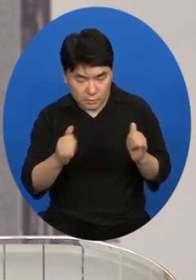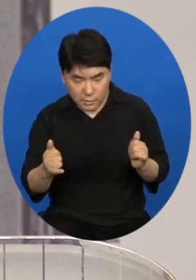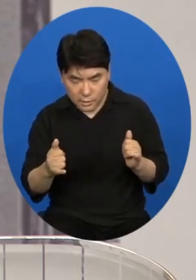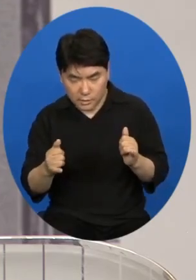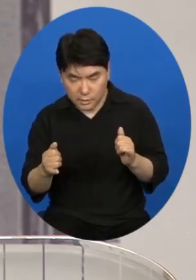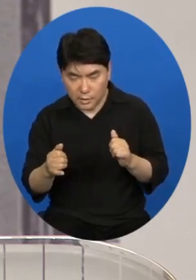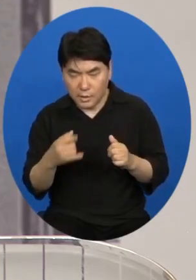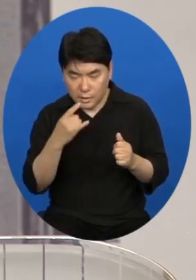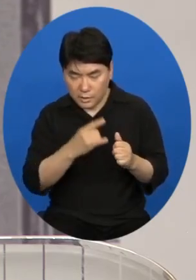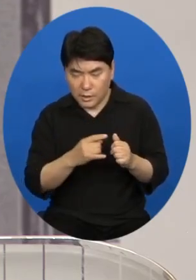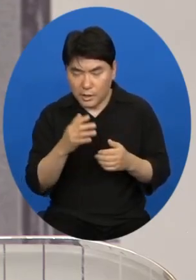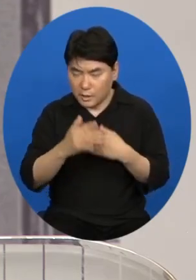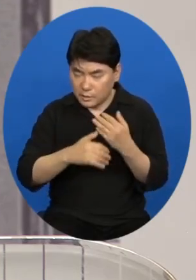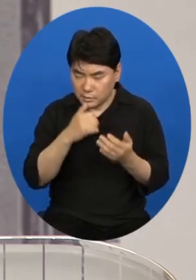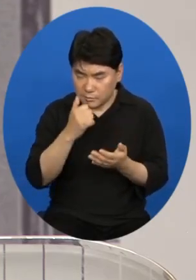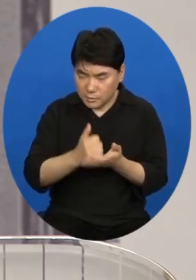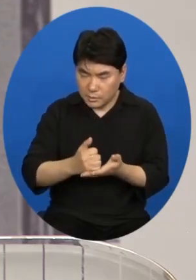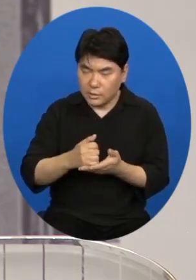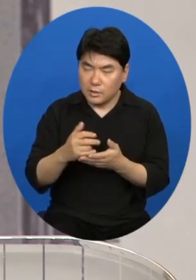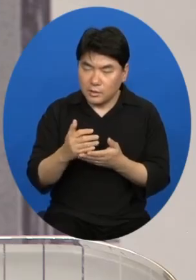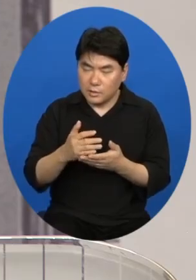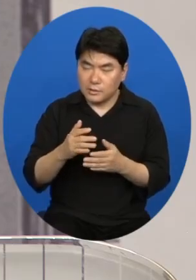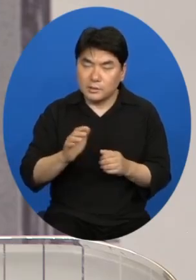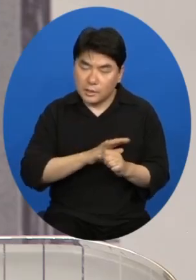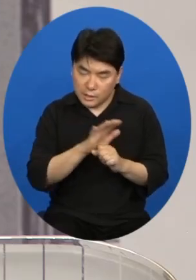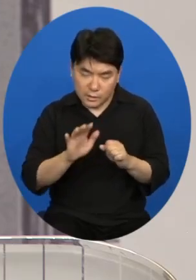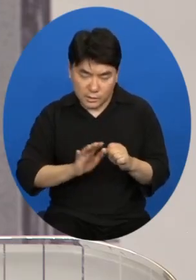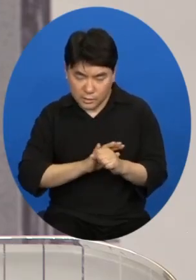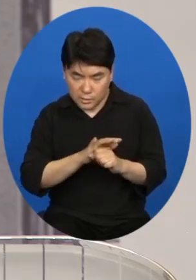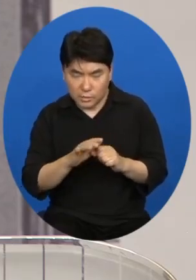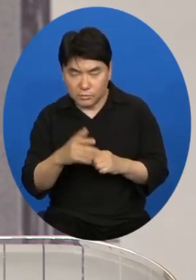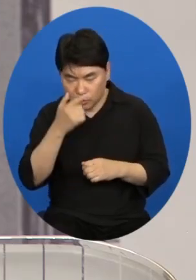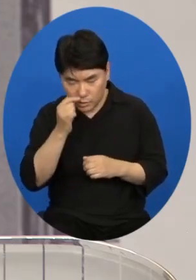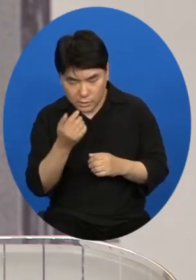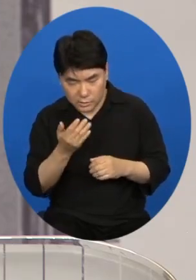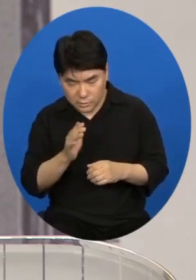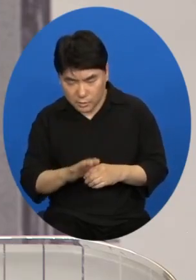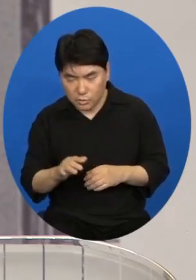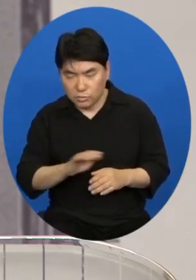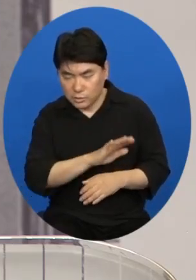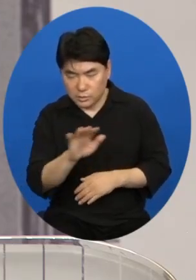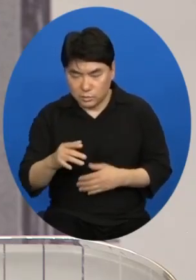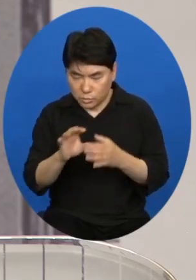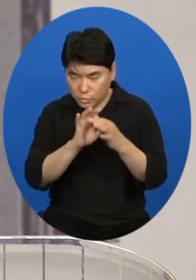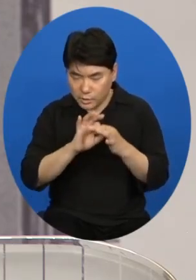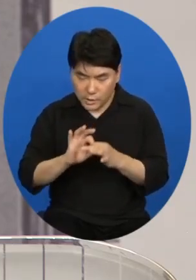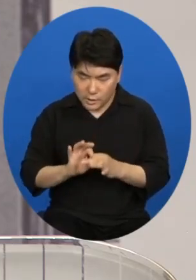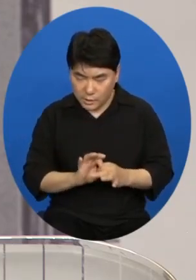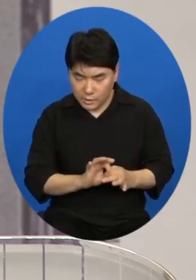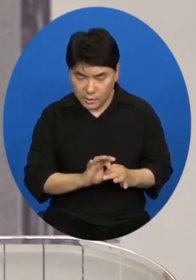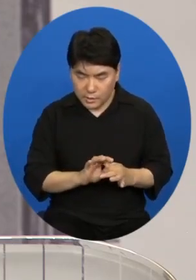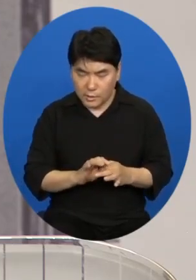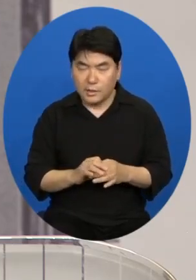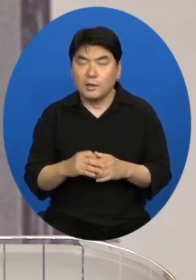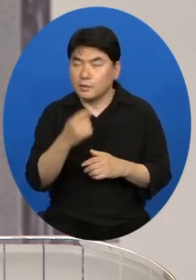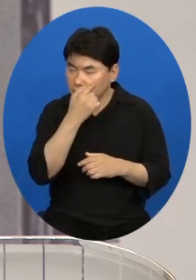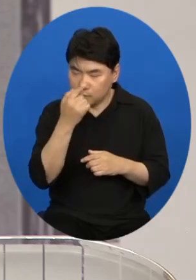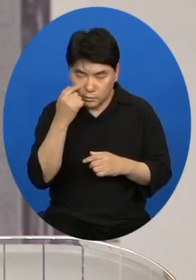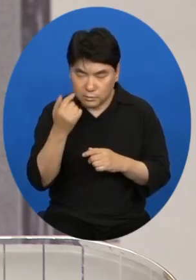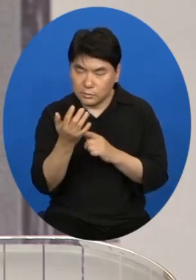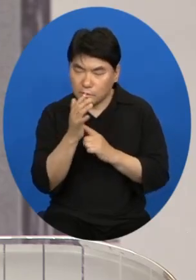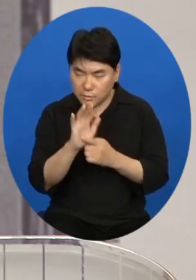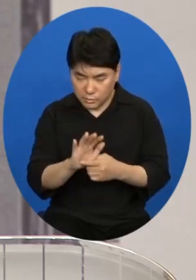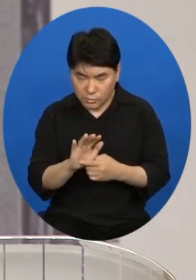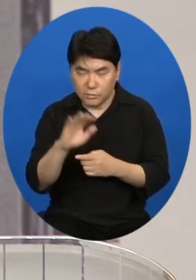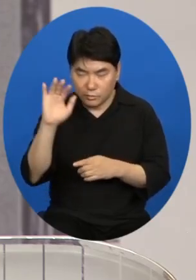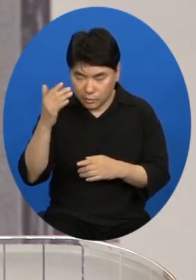하나님이 살아계시며 주님이 그들을 사랑하신다는 것을 부족하지만 우리의 손과 발을 통해 사랑을 통해 증언될 수 있도록,